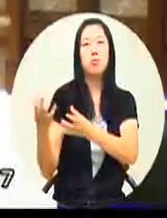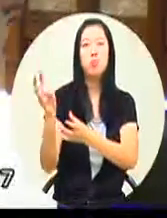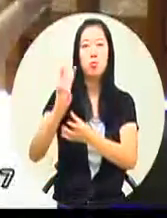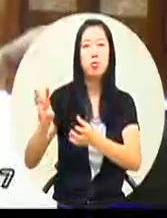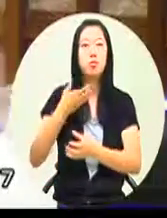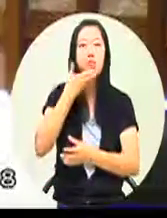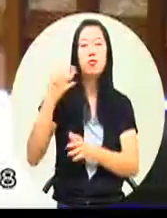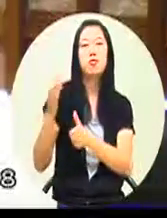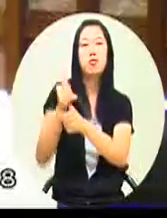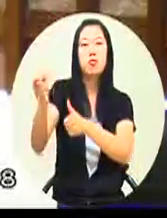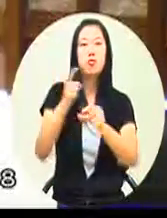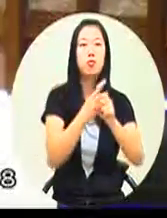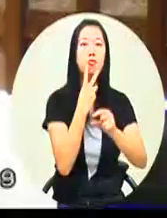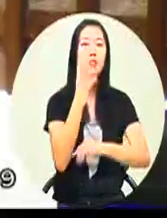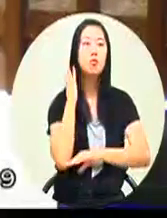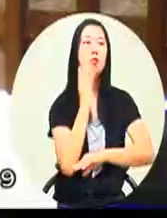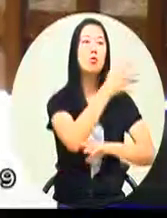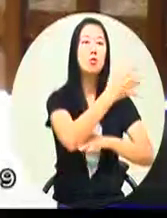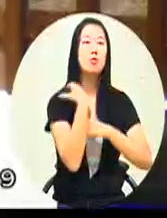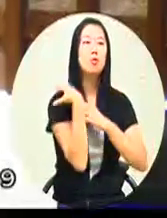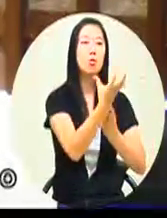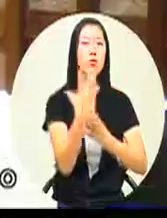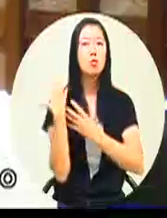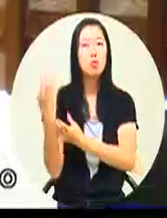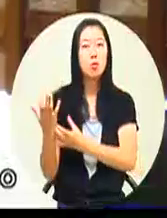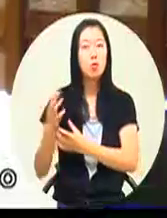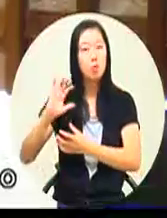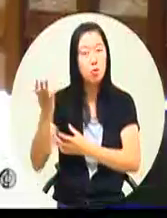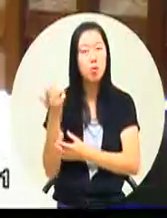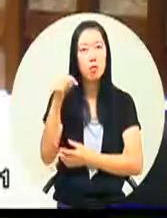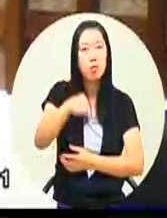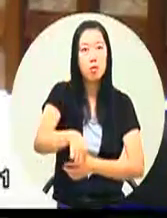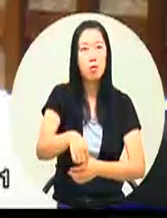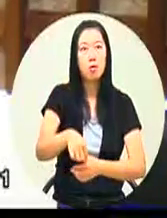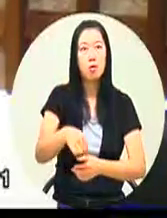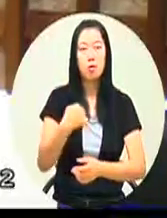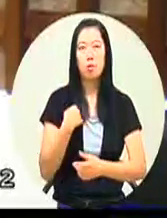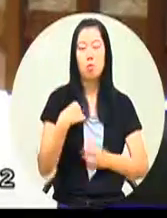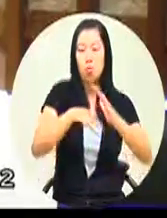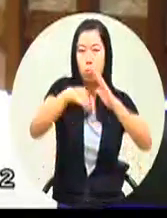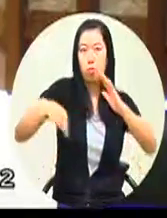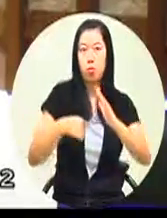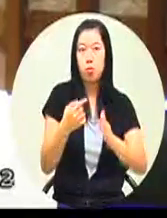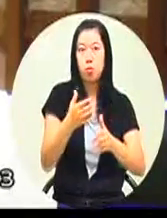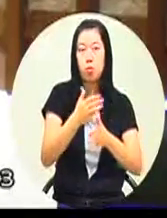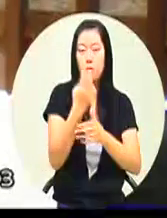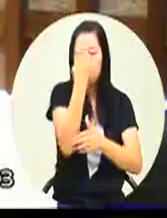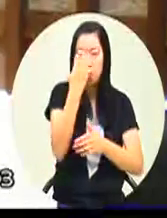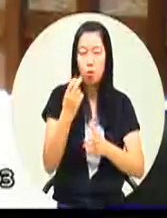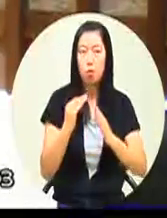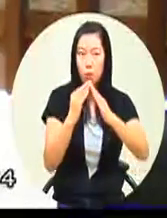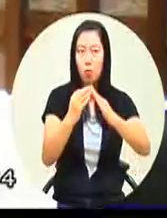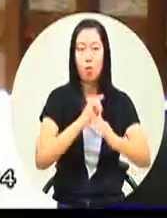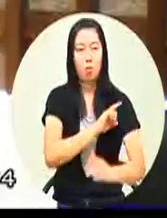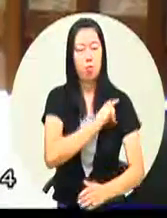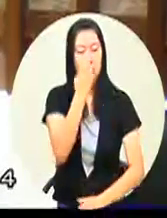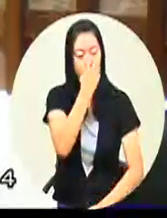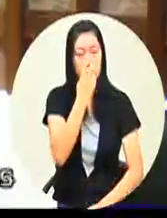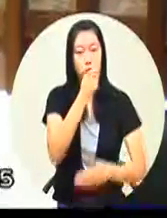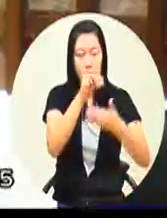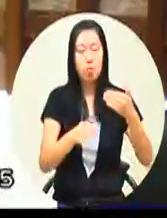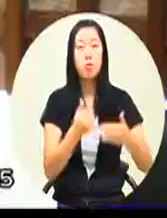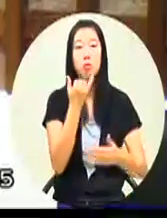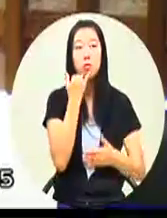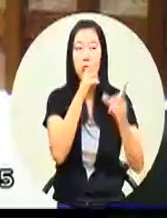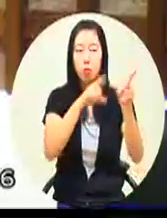局的问题，中央的问题啦。但是我感觉讲安即摆是应下事呢，安是真正有自主能力通处理遐工课，嘛袂